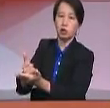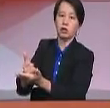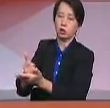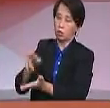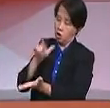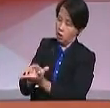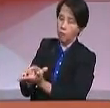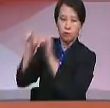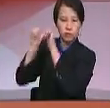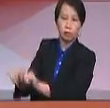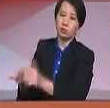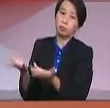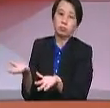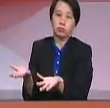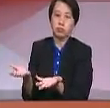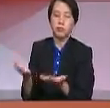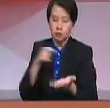itu keputusan yang kita buat hari ini.